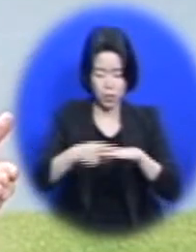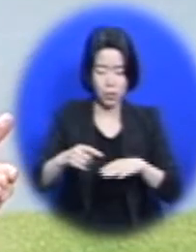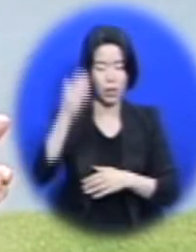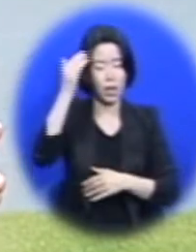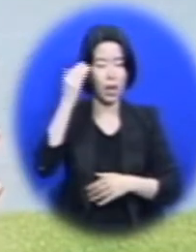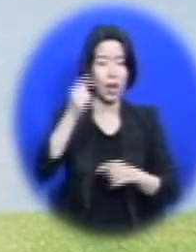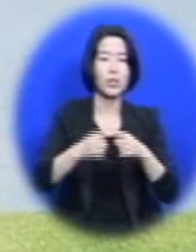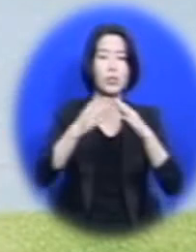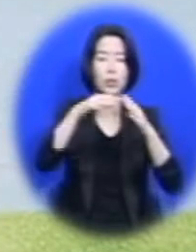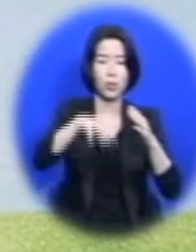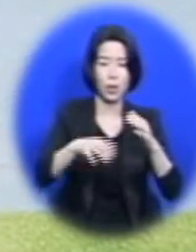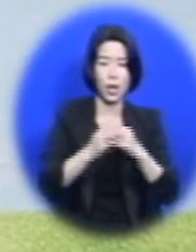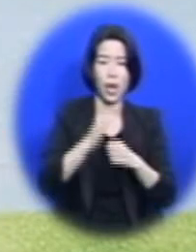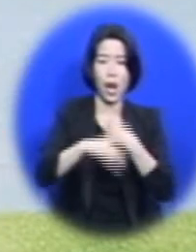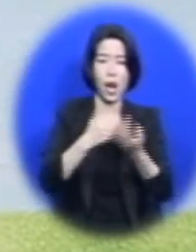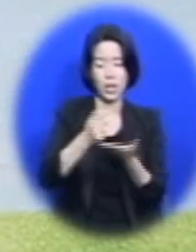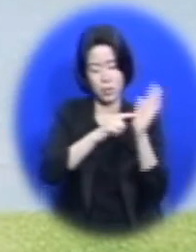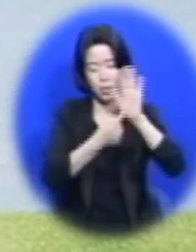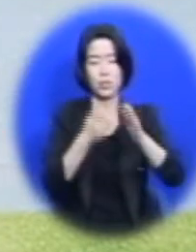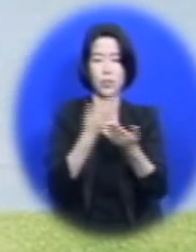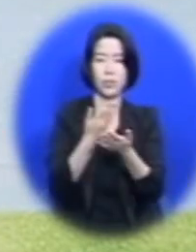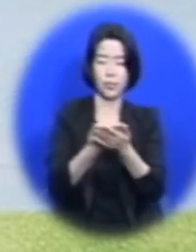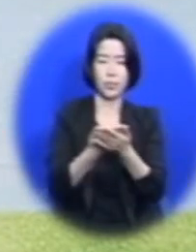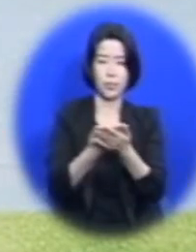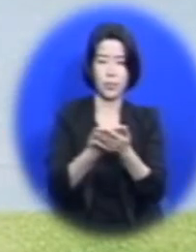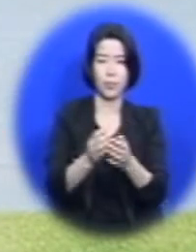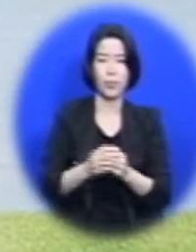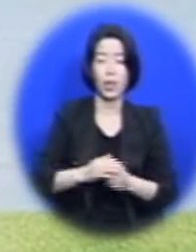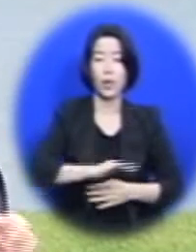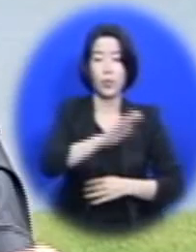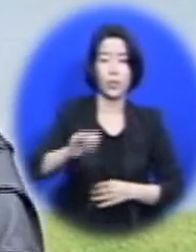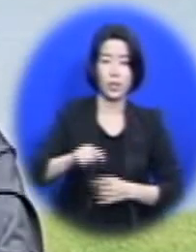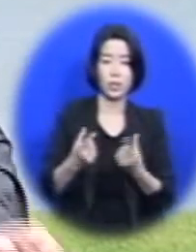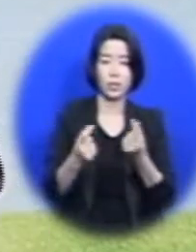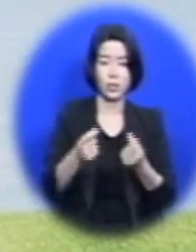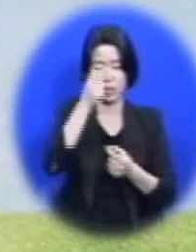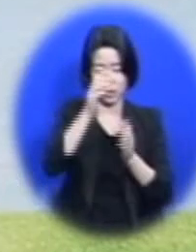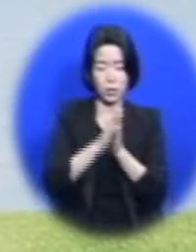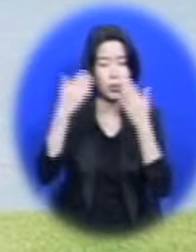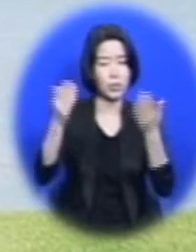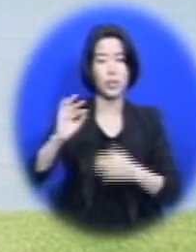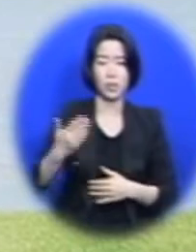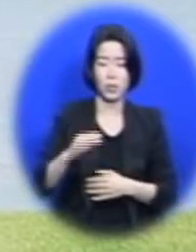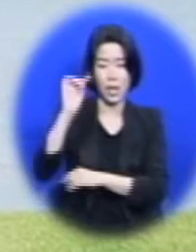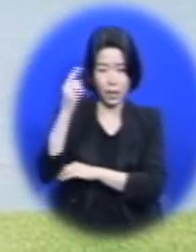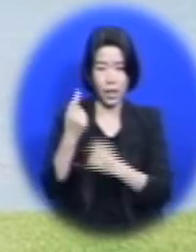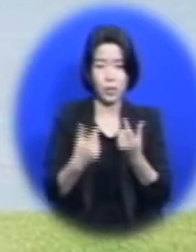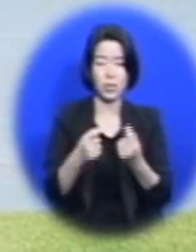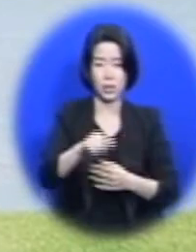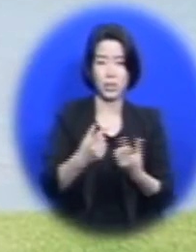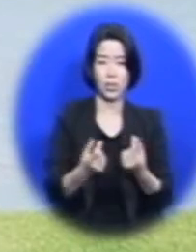교회에 하나님이 드러나 주십시오. 우리가 그렇게 기도를 해야 돼요. 다윗처럼 우리가 그렇게 기도해야